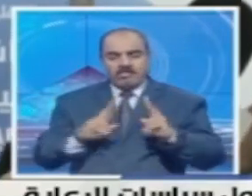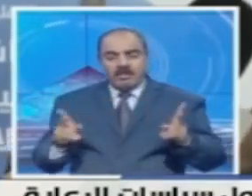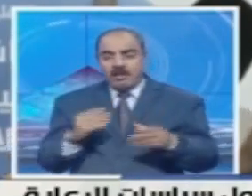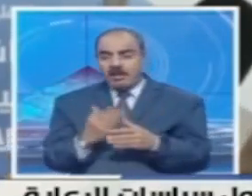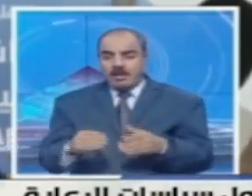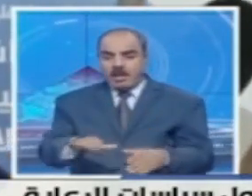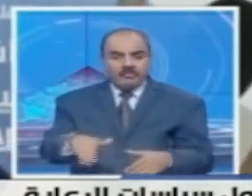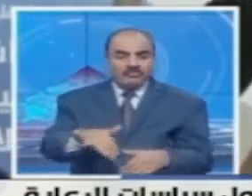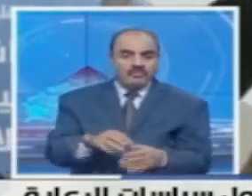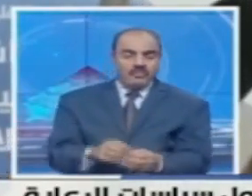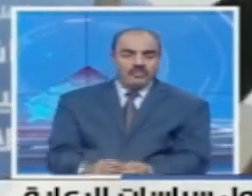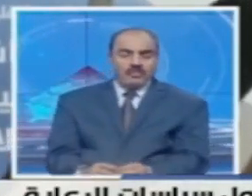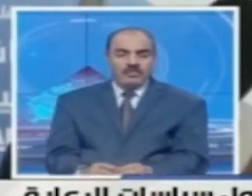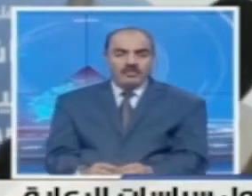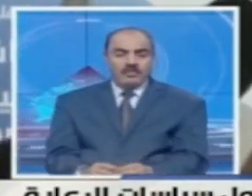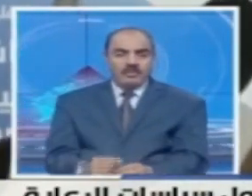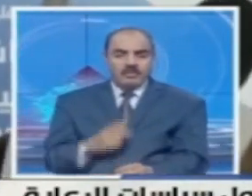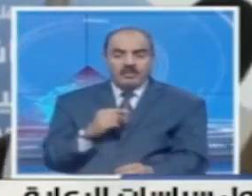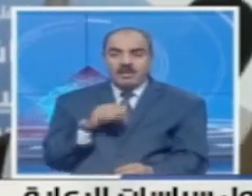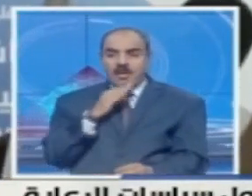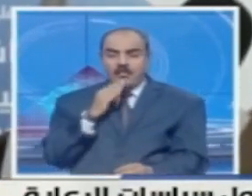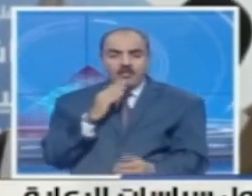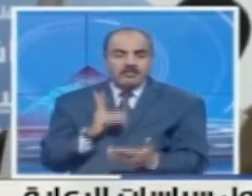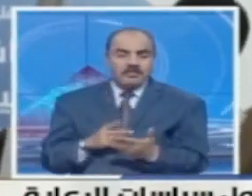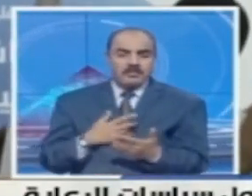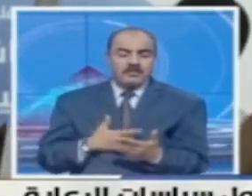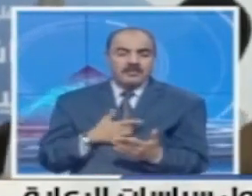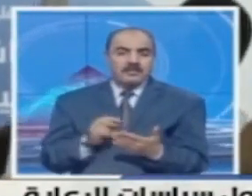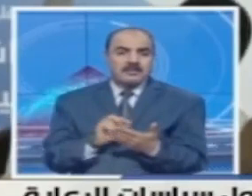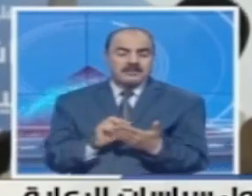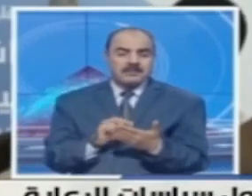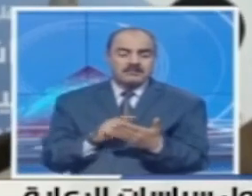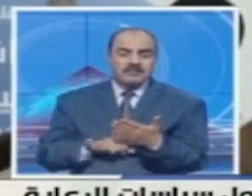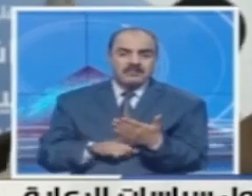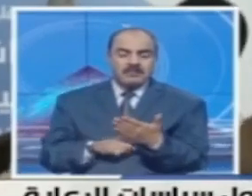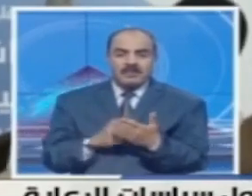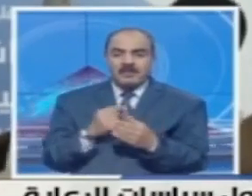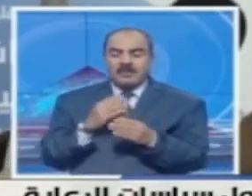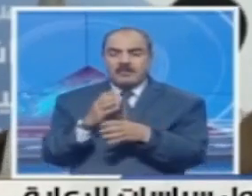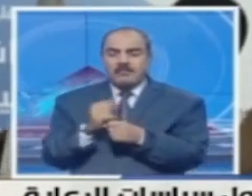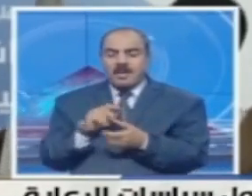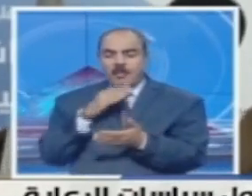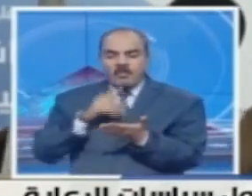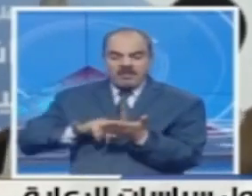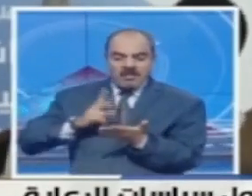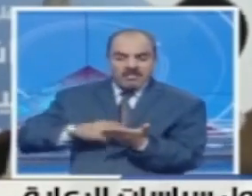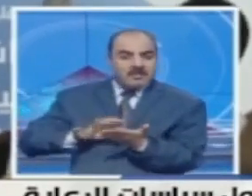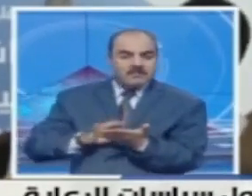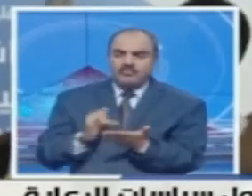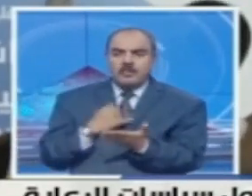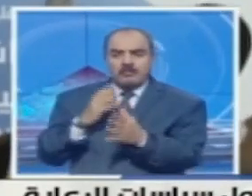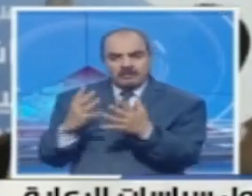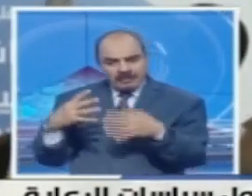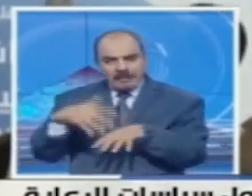بنسميهم كريم النسب، وانا دي بتعجبني من معالي الوزيرة كلمة كريم النسب، لانه دمجه في